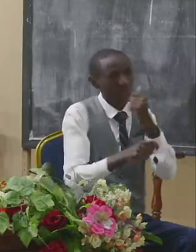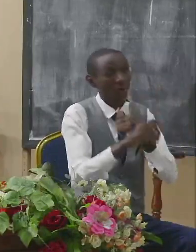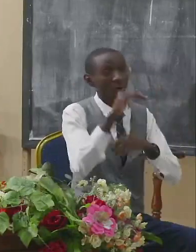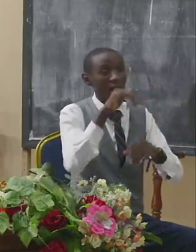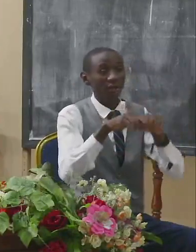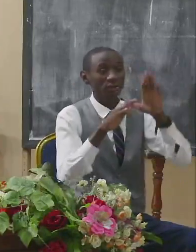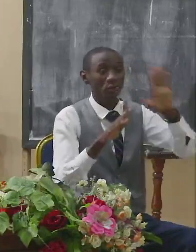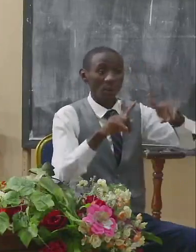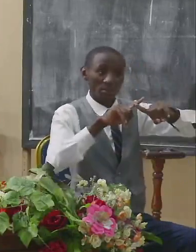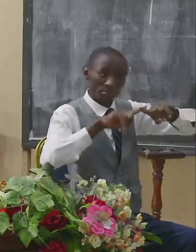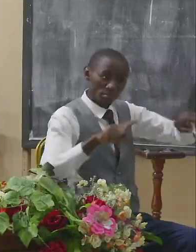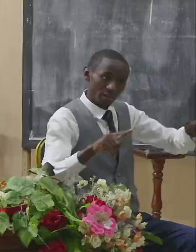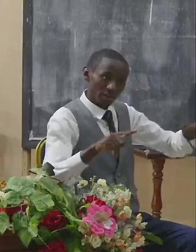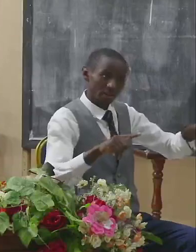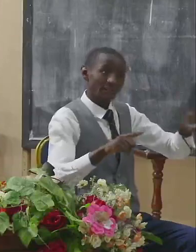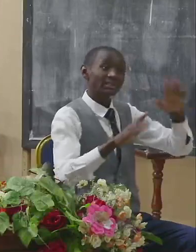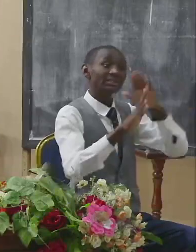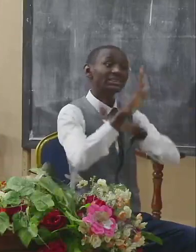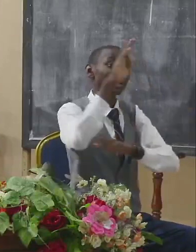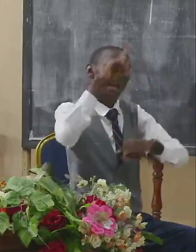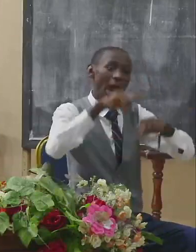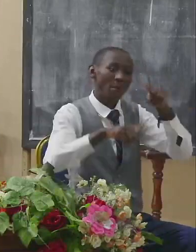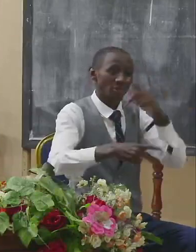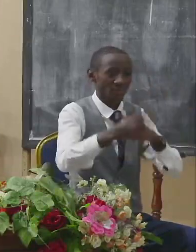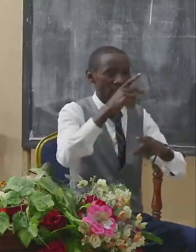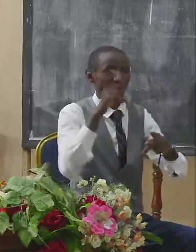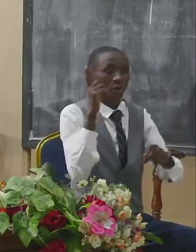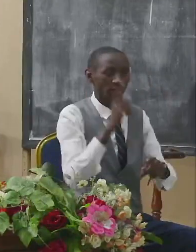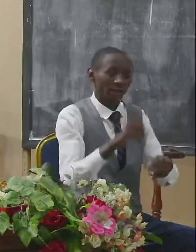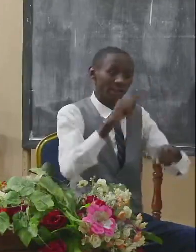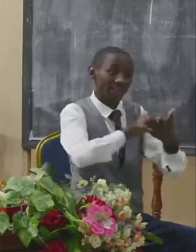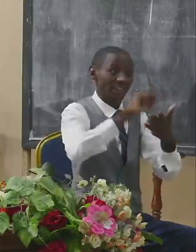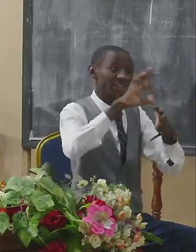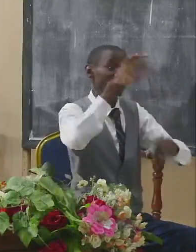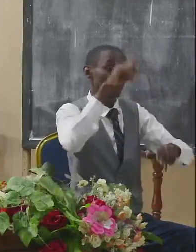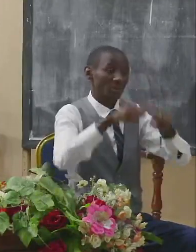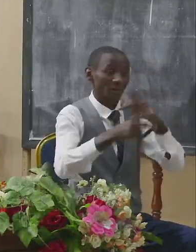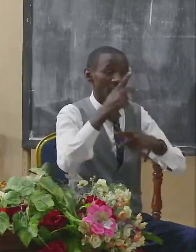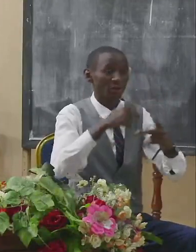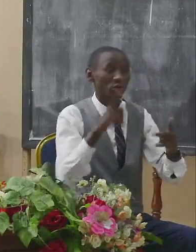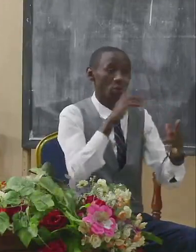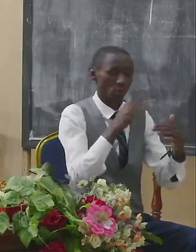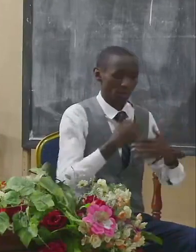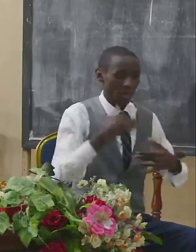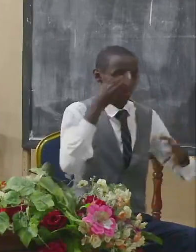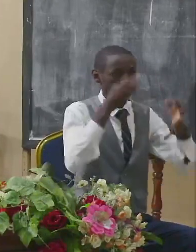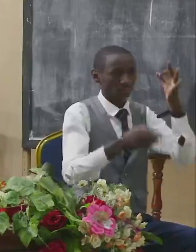là. Lakini lui pa. Ne peut pas venir. Ye hawezi kukuya. Là où il y a la condamnation. Kwenye kuko hukumu.